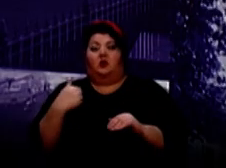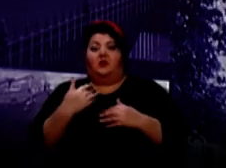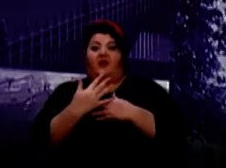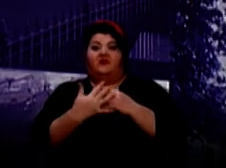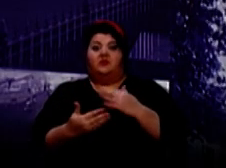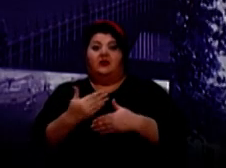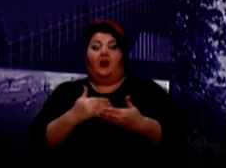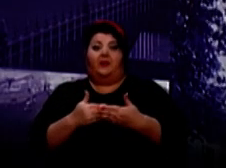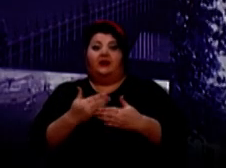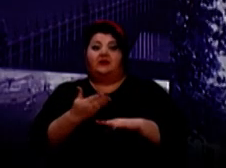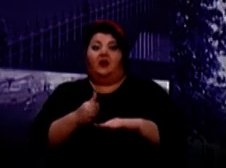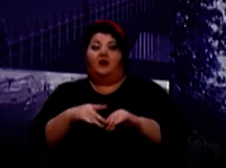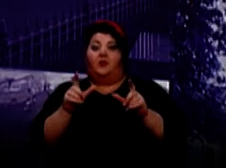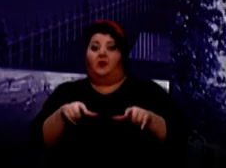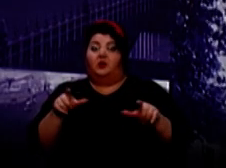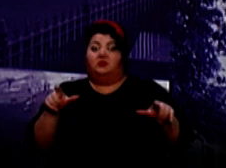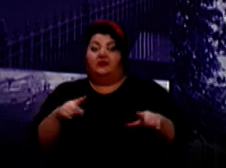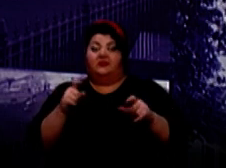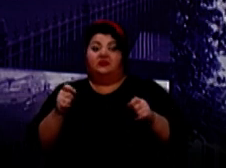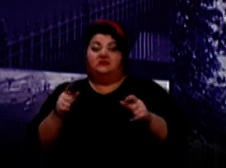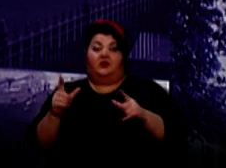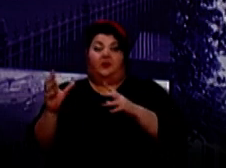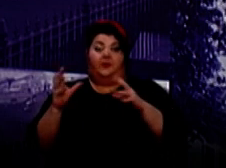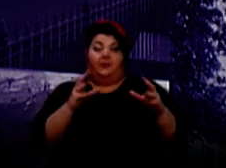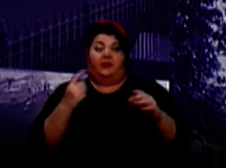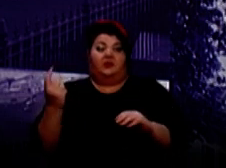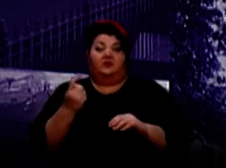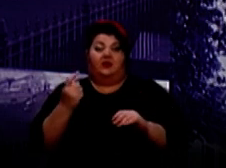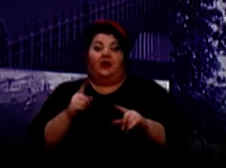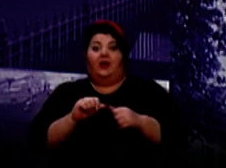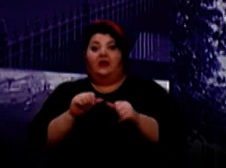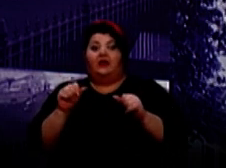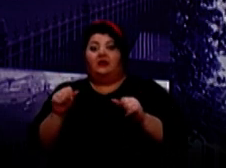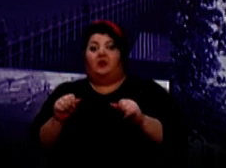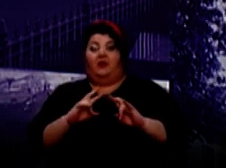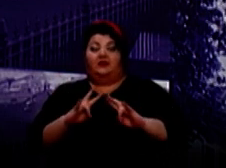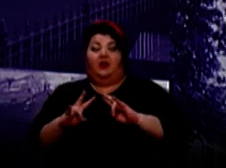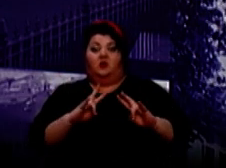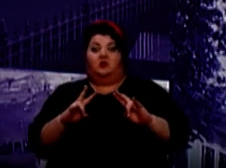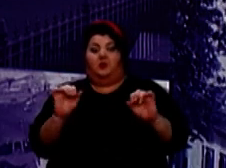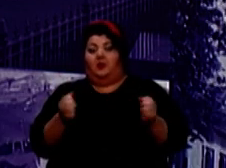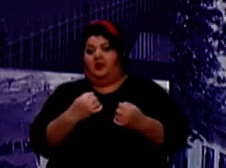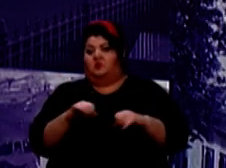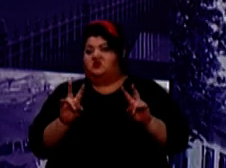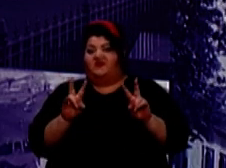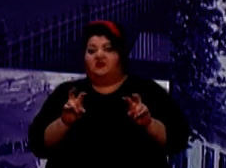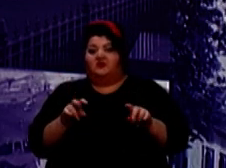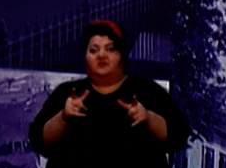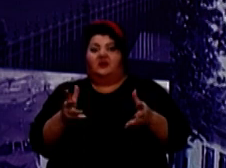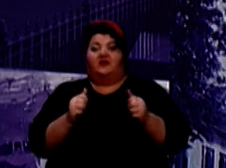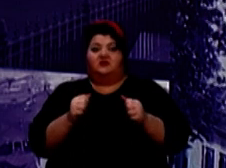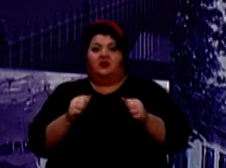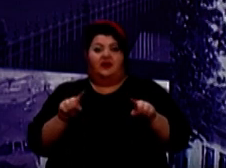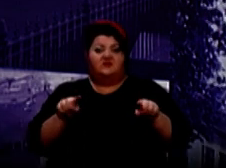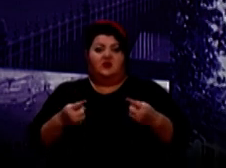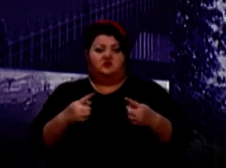перед полтавцями за дії перевізників, які, крім як шантажем і тероризмом, мабуть, неможливо назвати. Вони взяли в заложники все